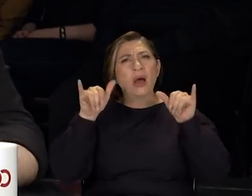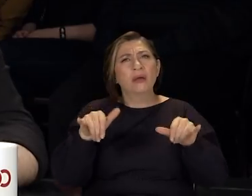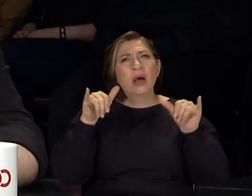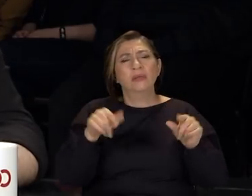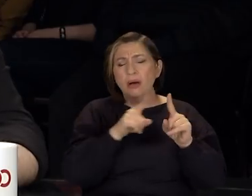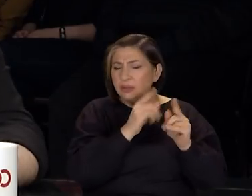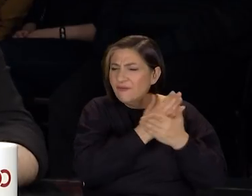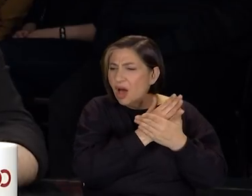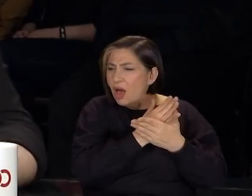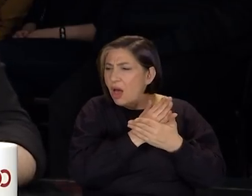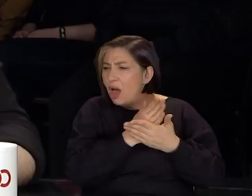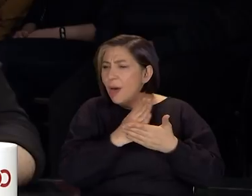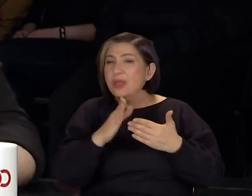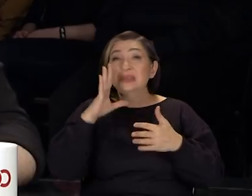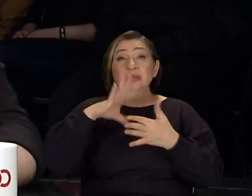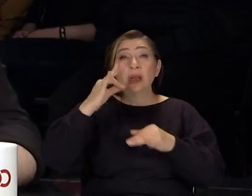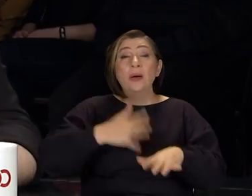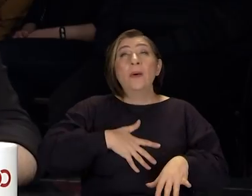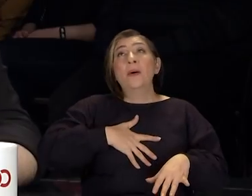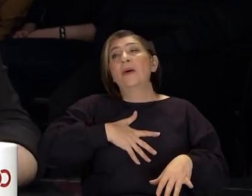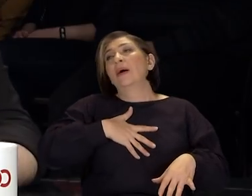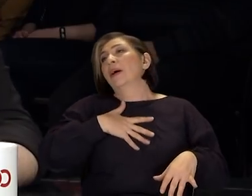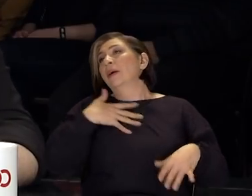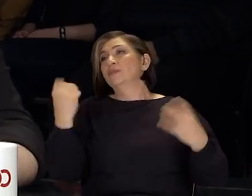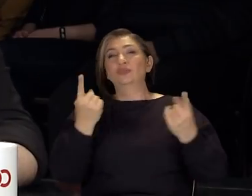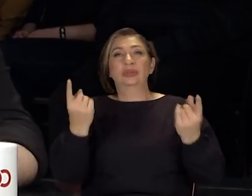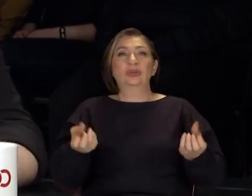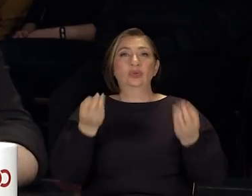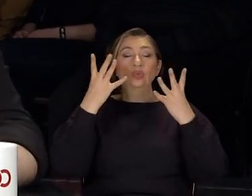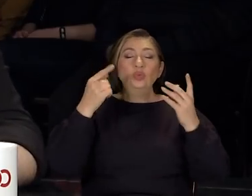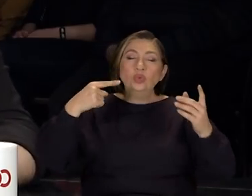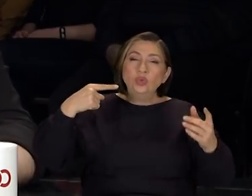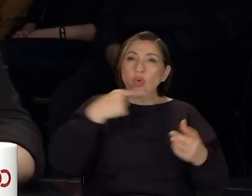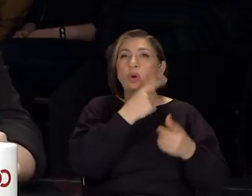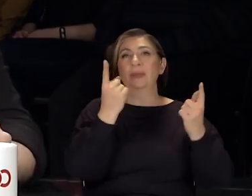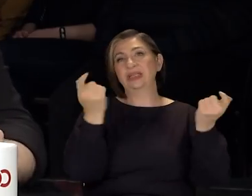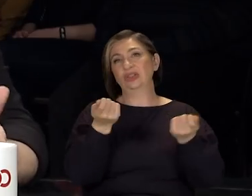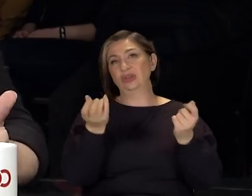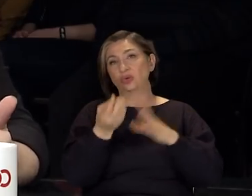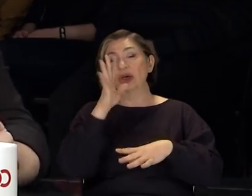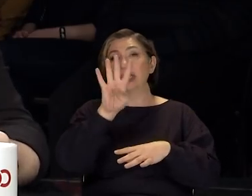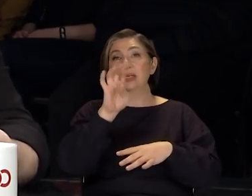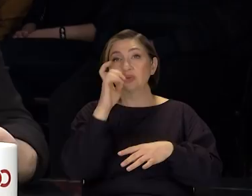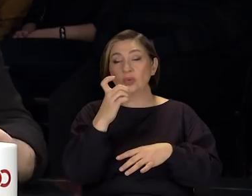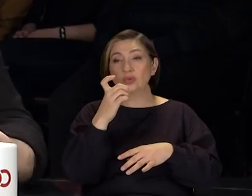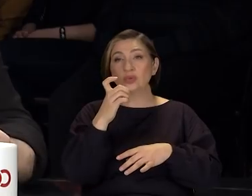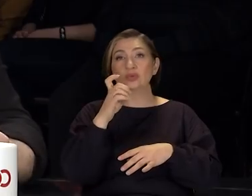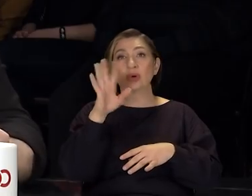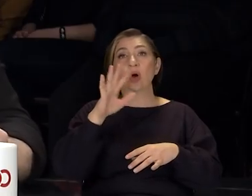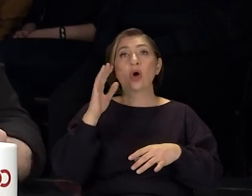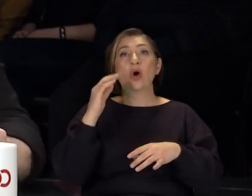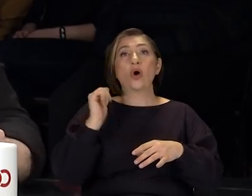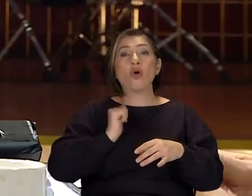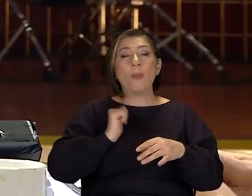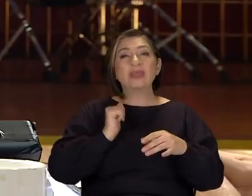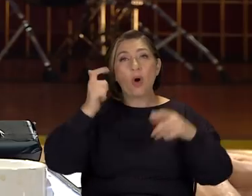edip insanı yıldırana kadar bir durumla karşılaşıyorsunuz, böyle zorluk gibi bir durumla. 49 doktorana komando eğitimi deriz